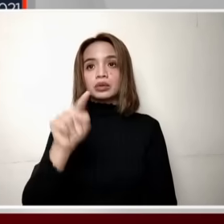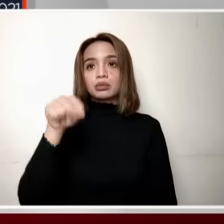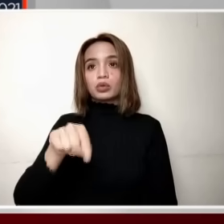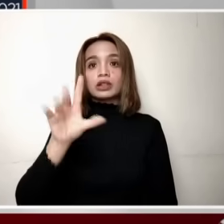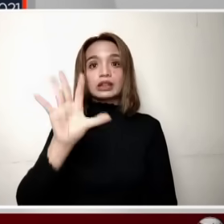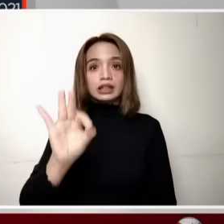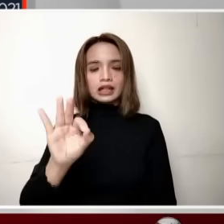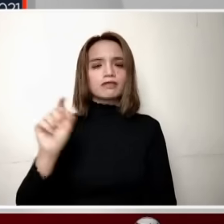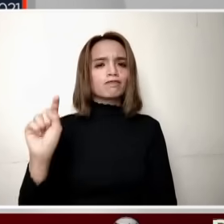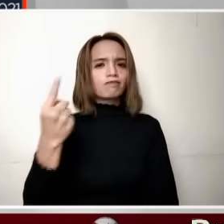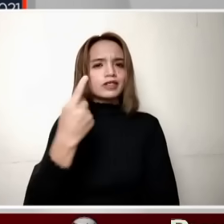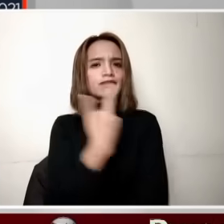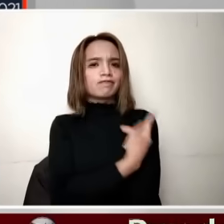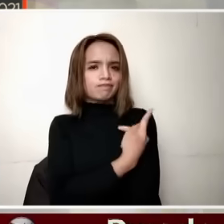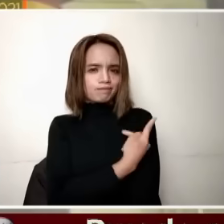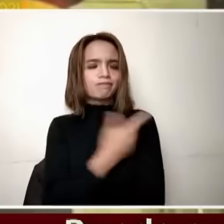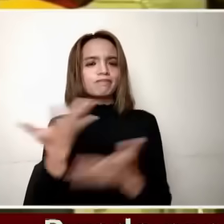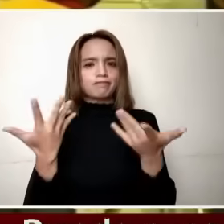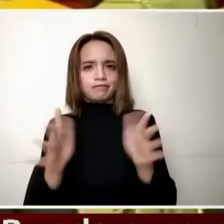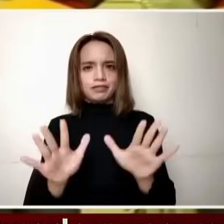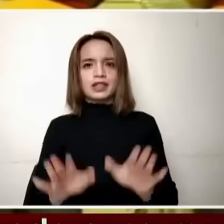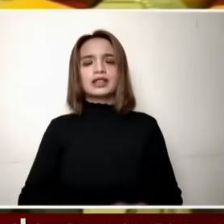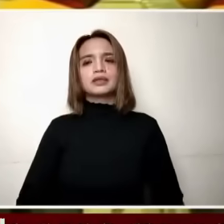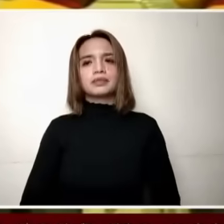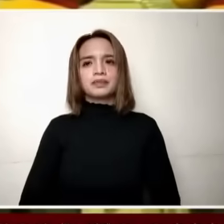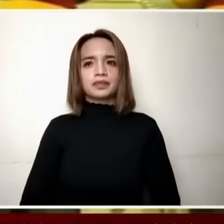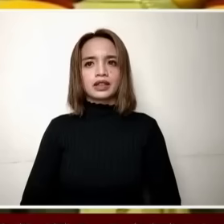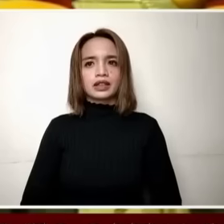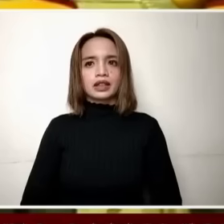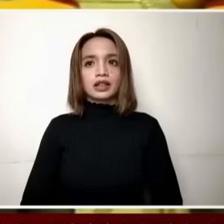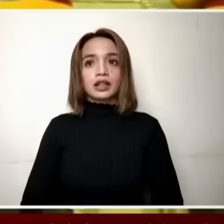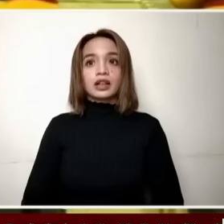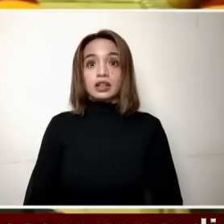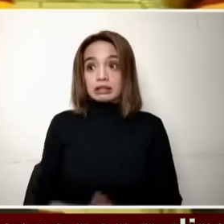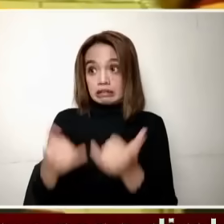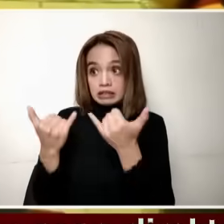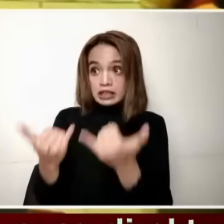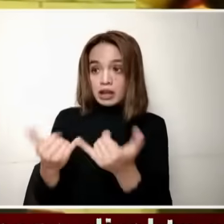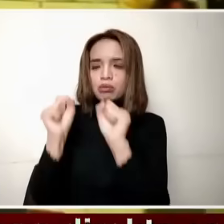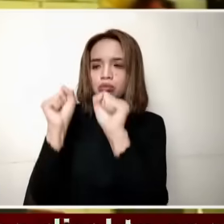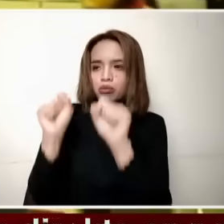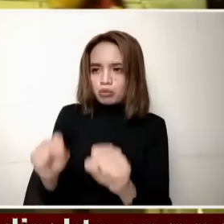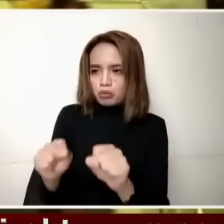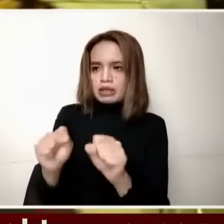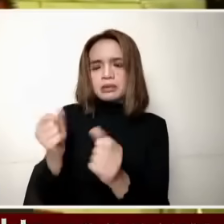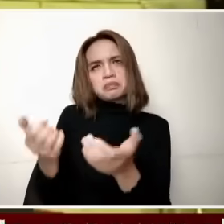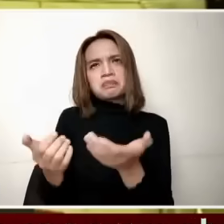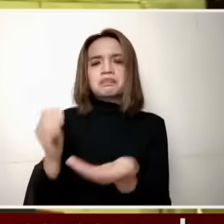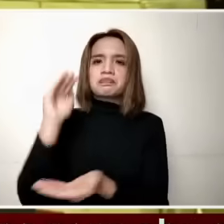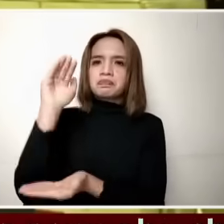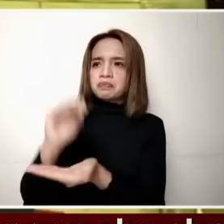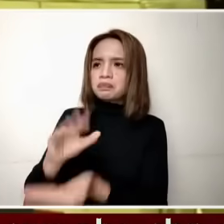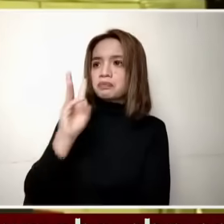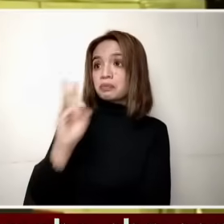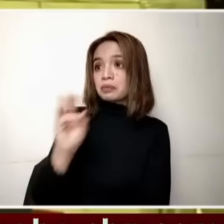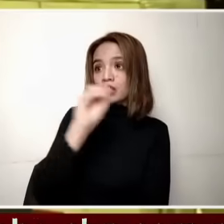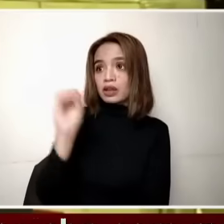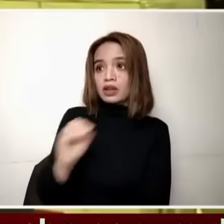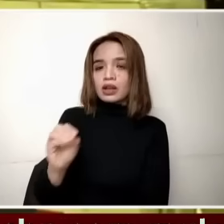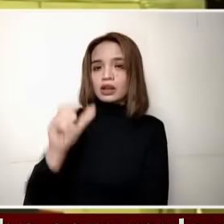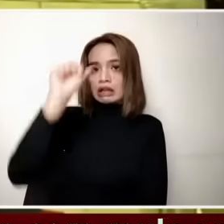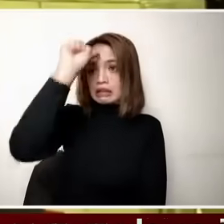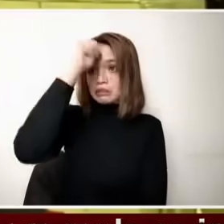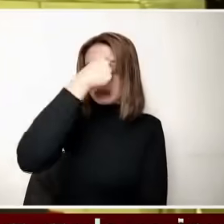dose. For now, realistically, we can have more or less 50 to 60%. Napayapalala lang namin ng LGU that this is